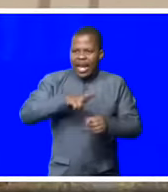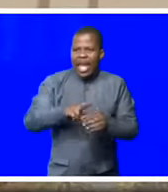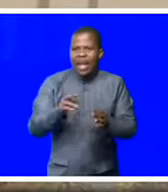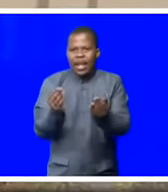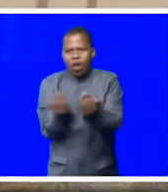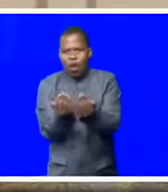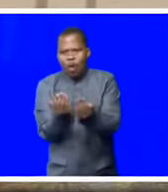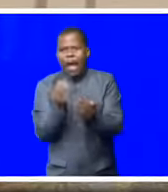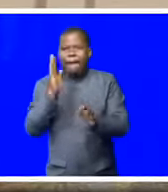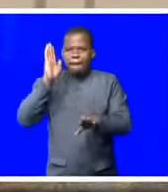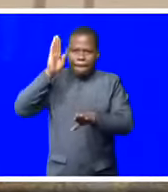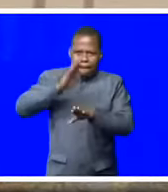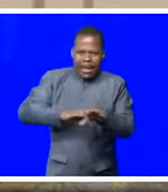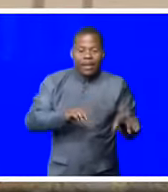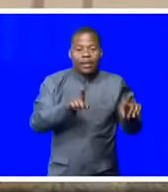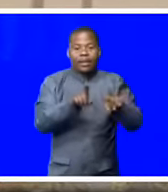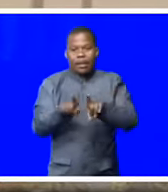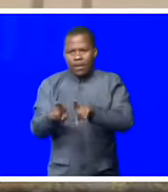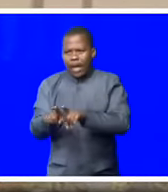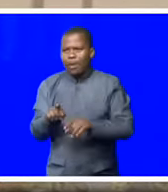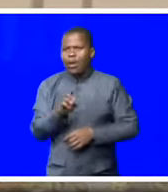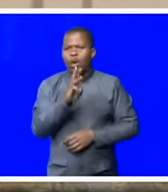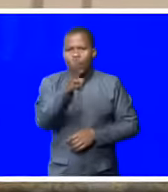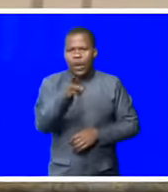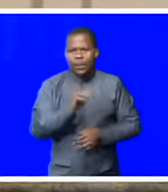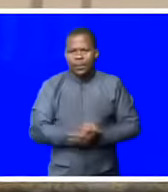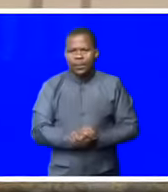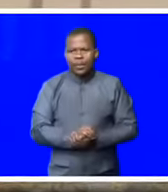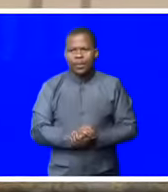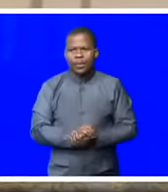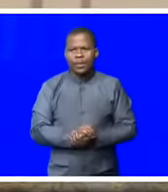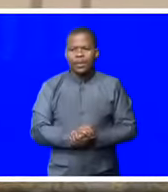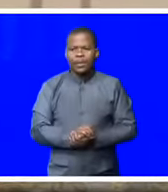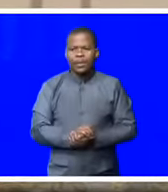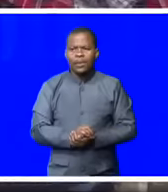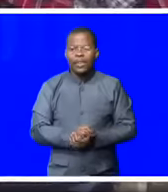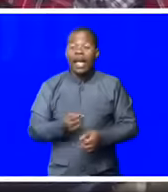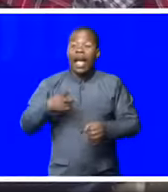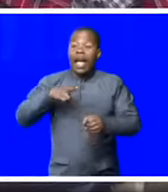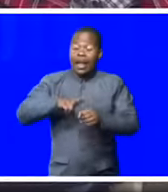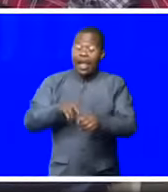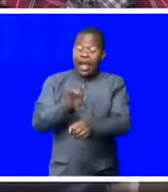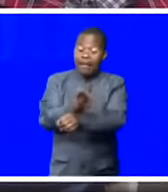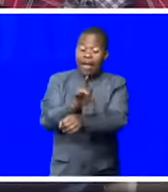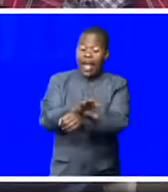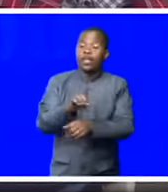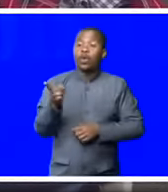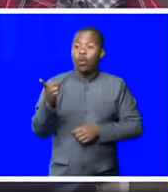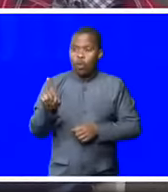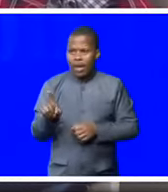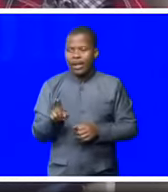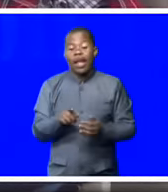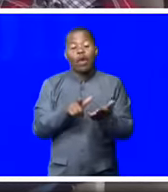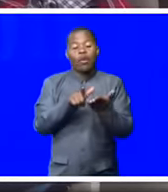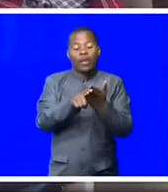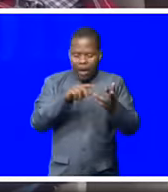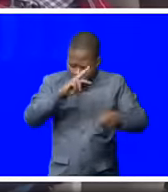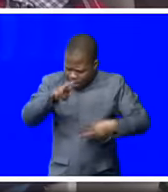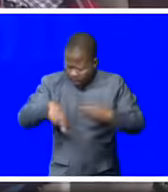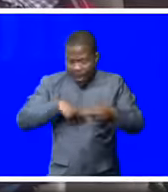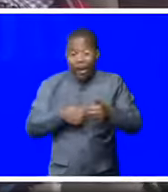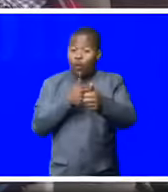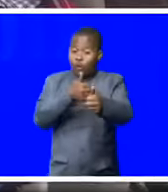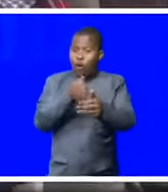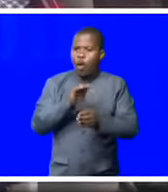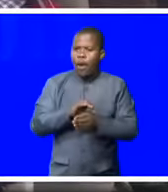kutaba info le kanjalo lehambelana nale market ye school uniform. So kuconzisa nje ukuthi asilandzeleni umthetho ne